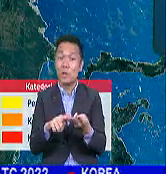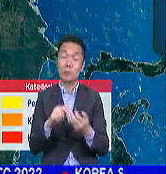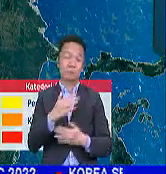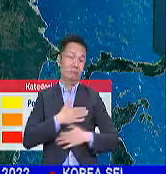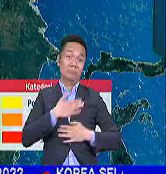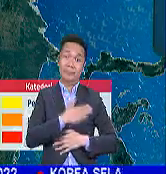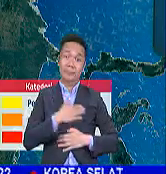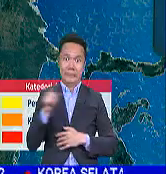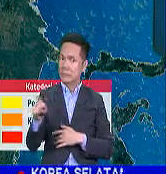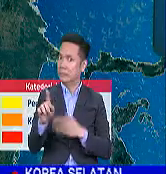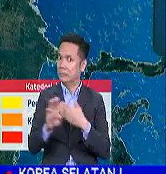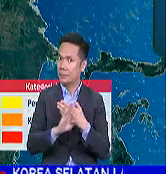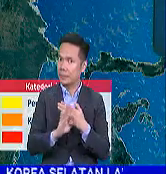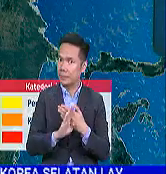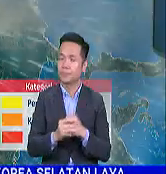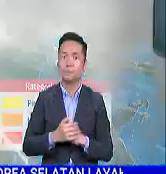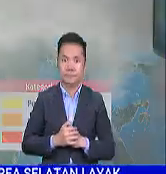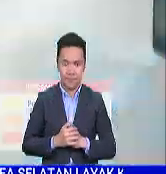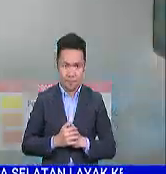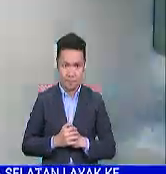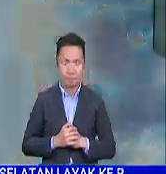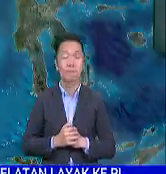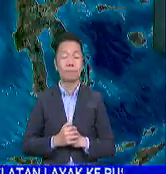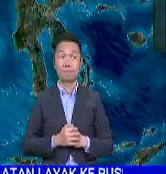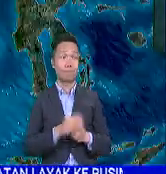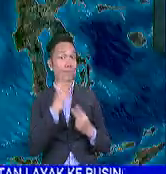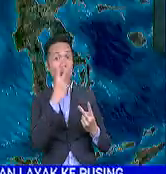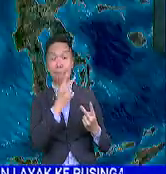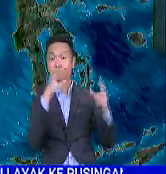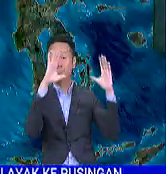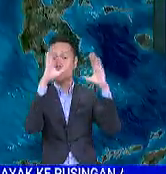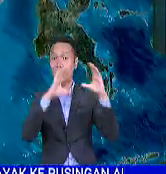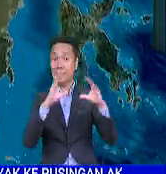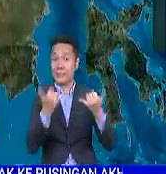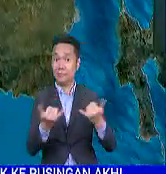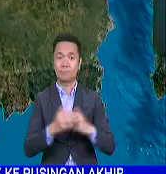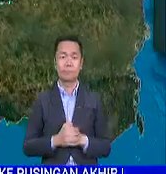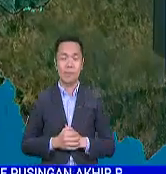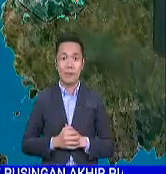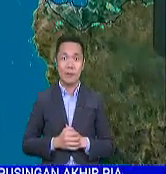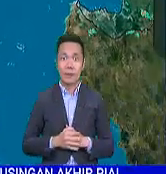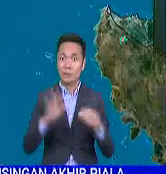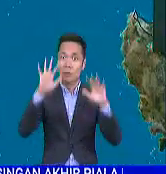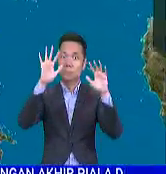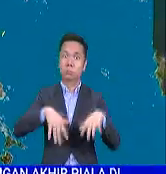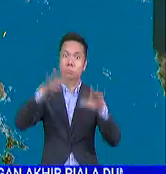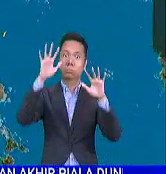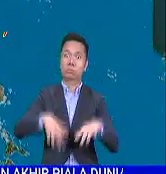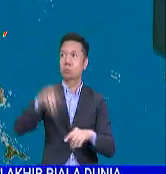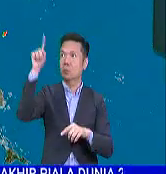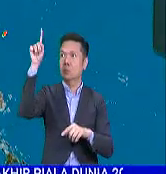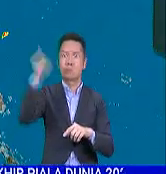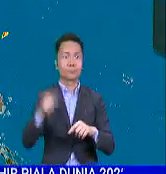rekreasi laut. Baik, seterusnya untuk tinjauan keadaan cuaca semasa, diperhatikan keadaan hujan lebat beserta ribut